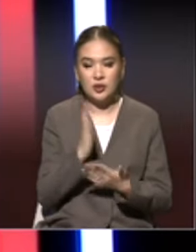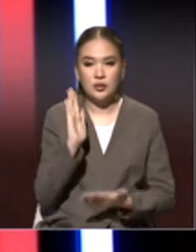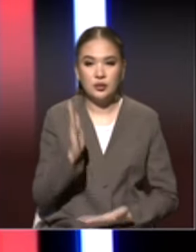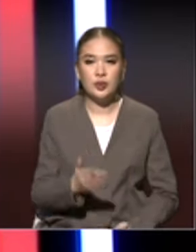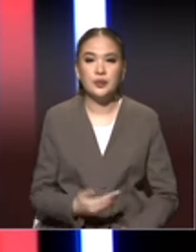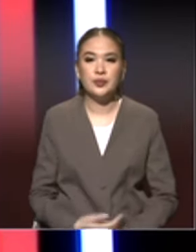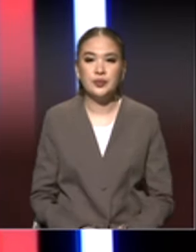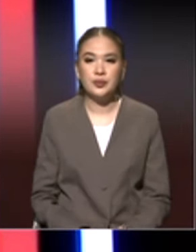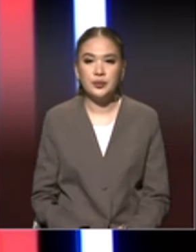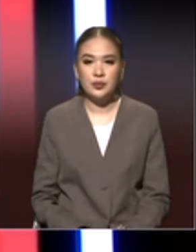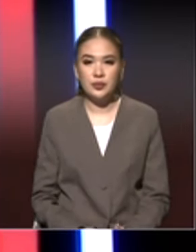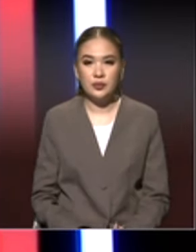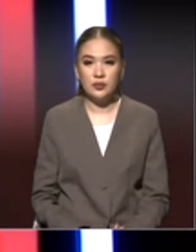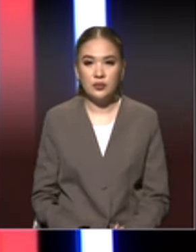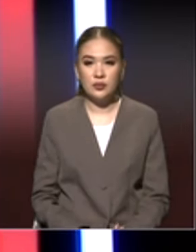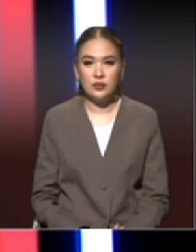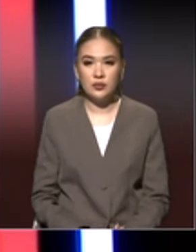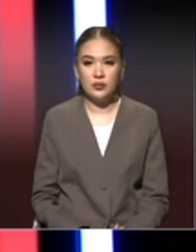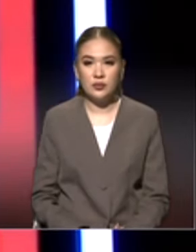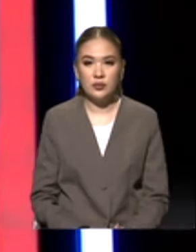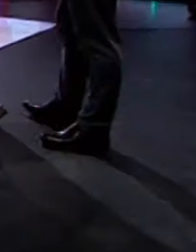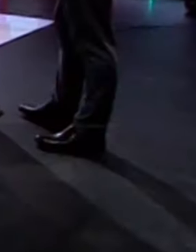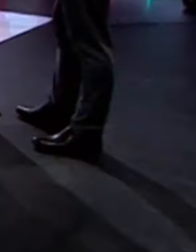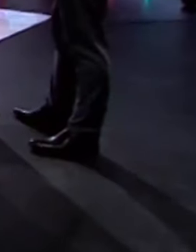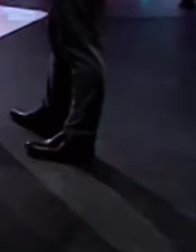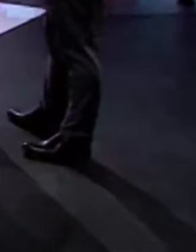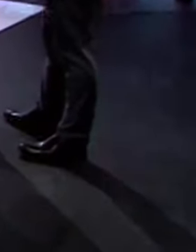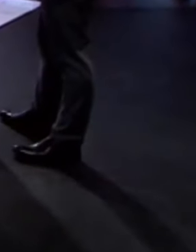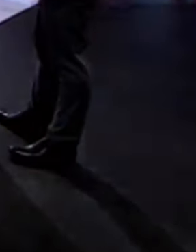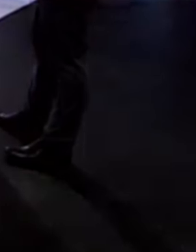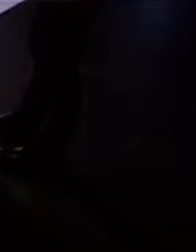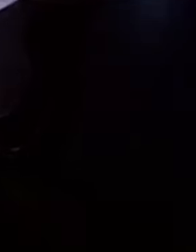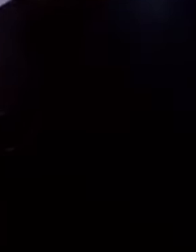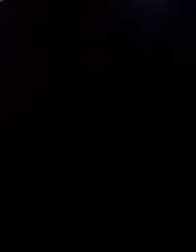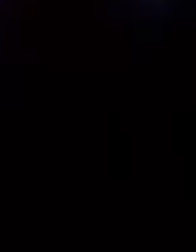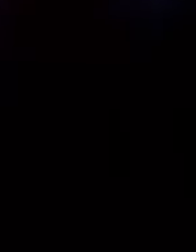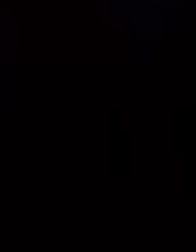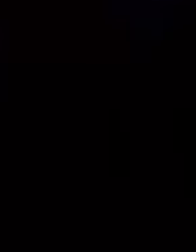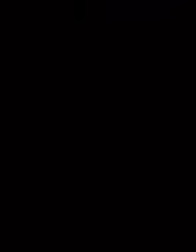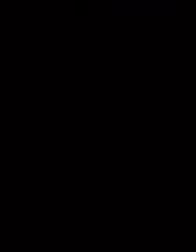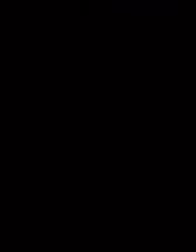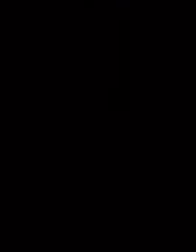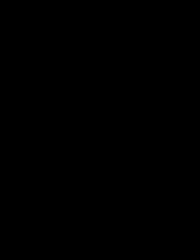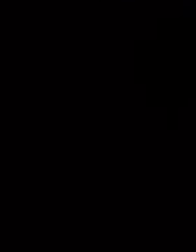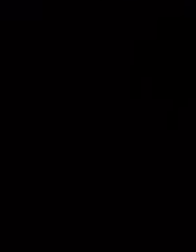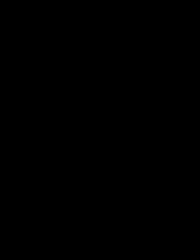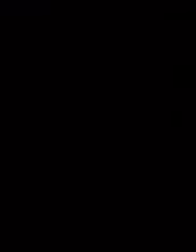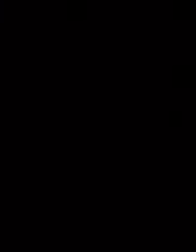ұстаған Ерқанат Көп жасар, көп жасайық. Сау болыңыздар.